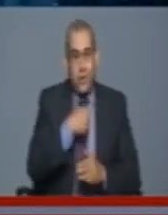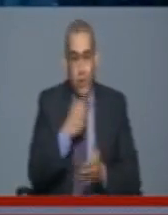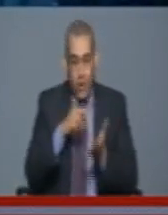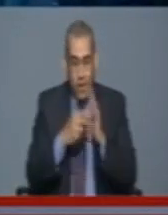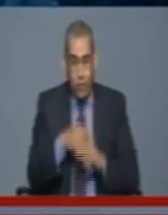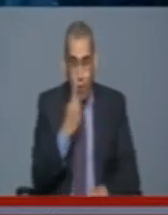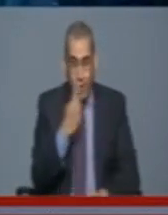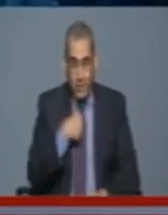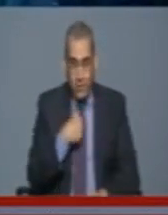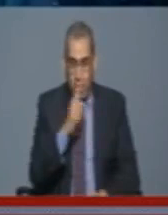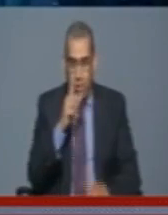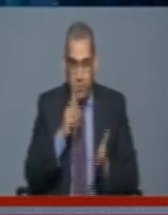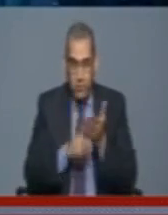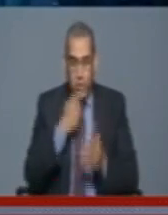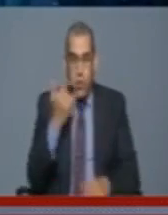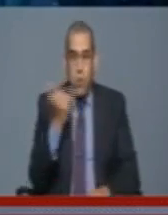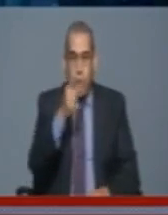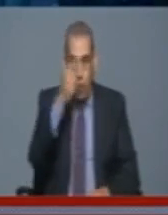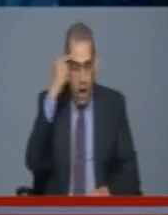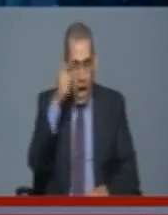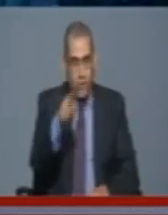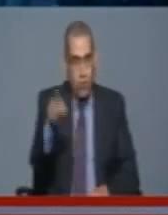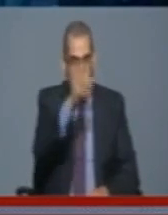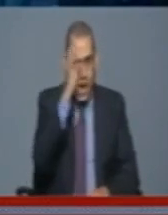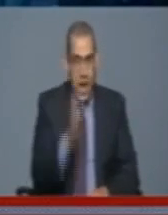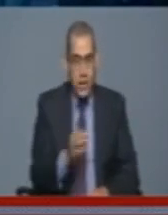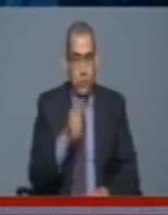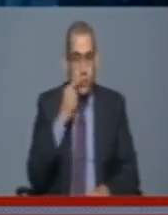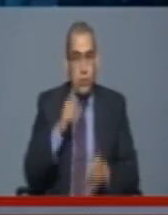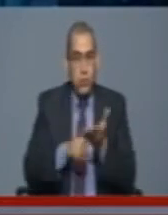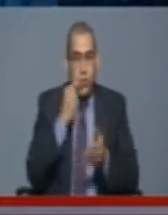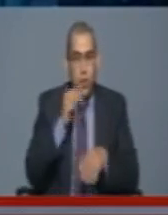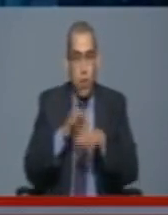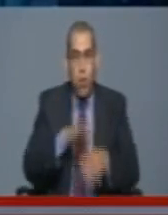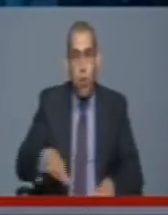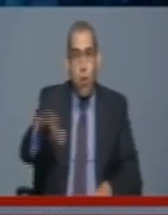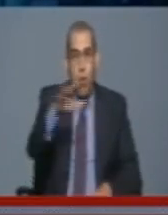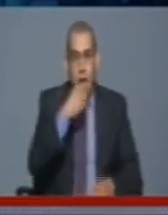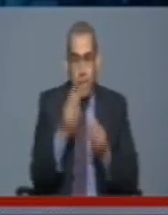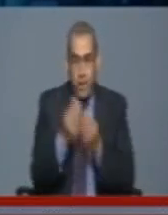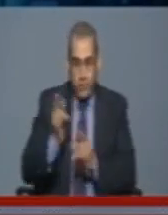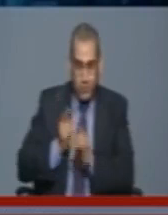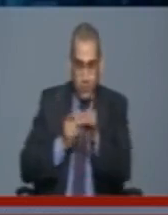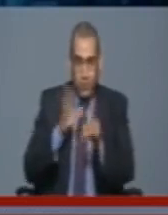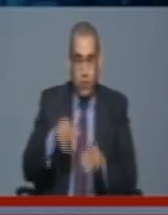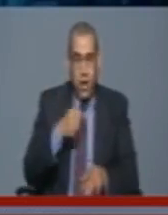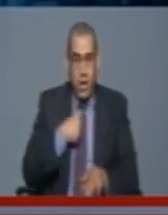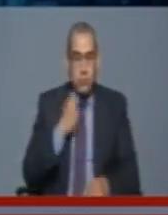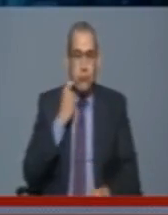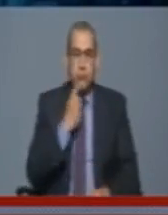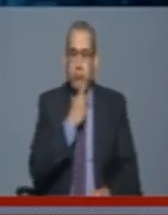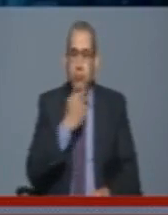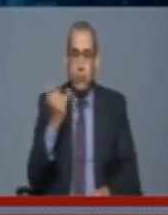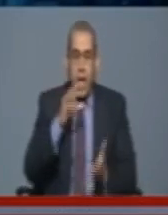في جانب اخر مهم او ان انتوا تعرفوا النقطة دي. وكل الضغط اللي كان موجود والحصار اللي كان موجود، كنا احنا حريصين جدا من اول